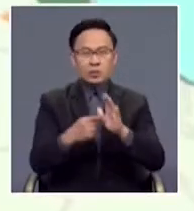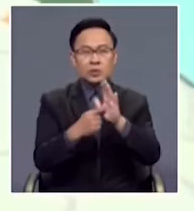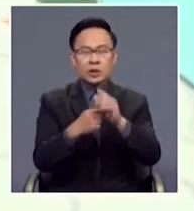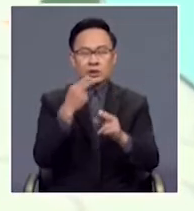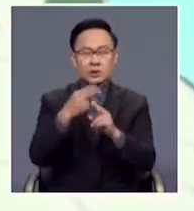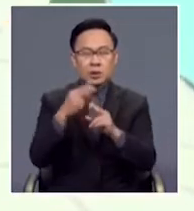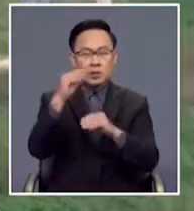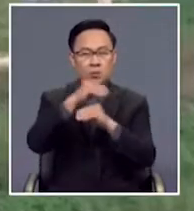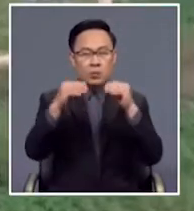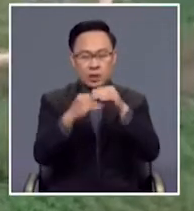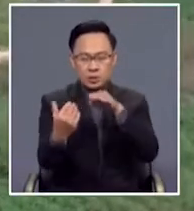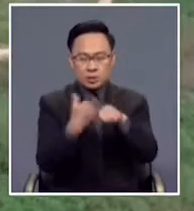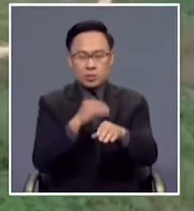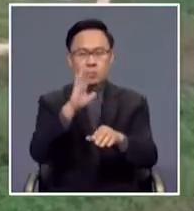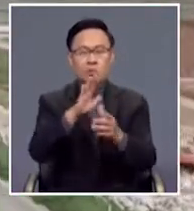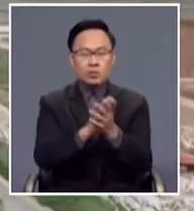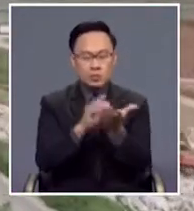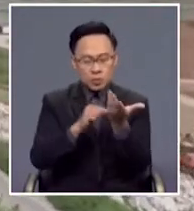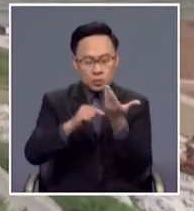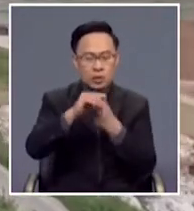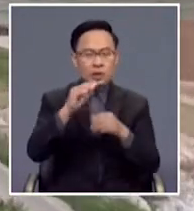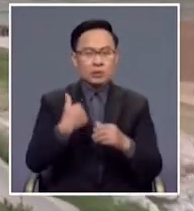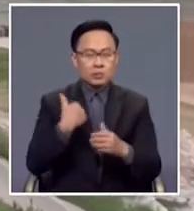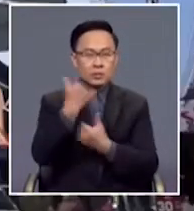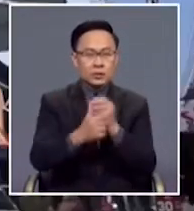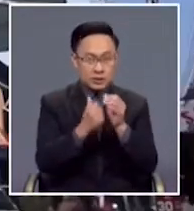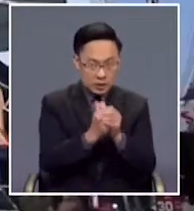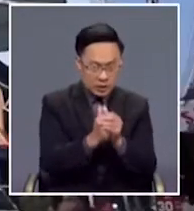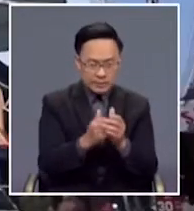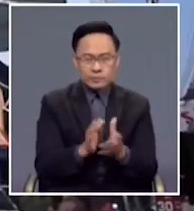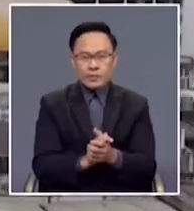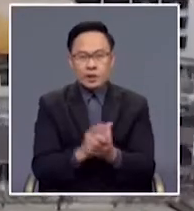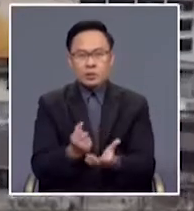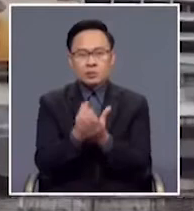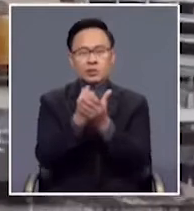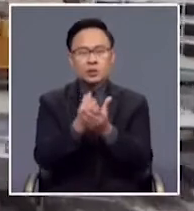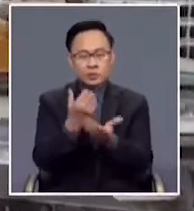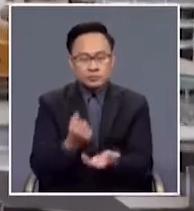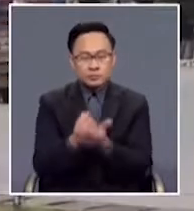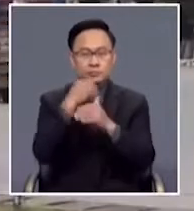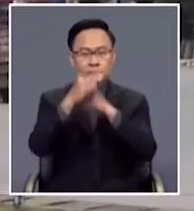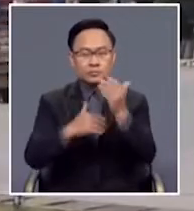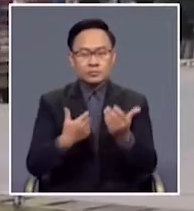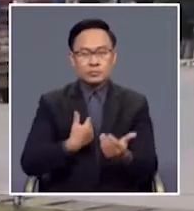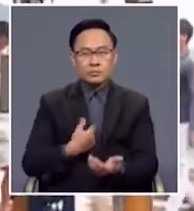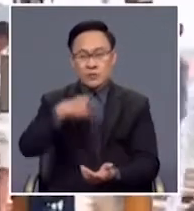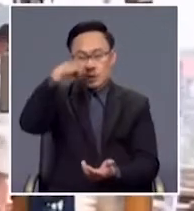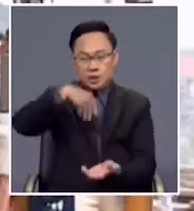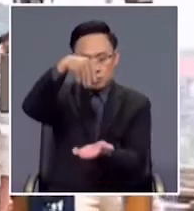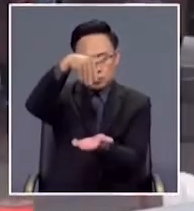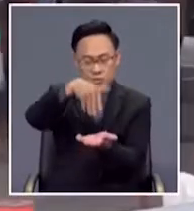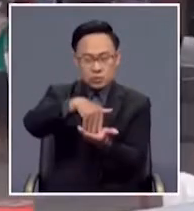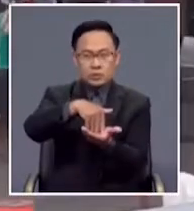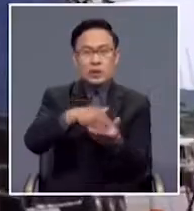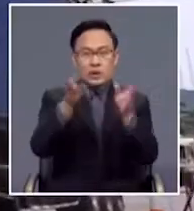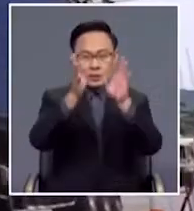Belt One Road และเขตการค้าเสรีใหม่ๆเป็นต้นซึ่งจะมีส่วนช่วยยกระดับบทบาทของไทยให้เป็นศูนย์กลางด้านต่